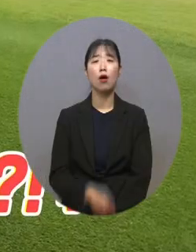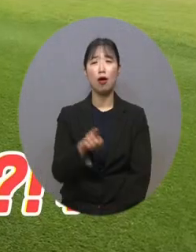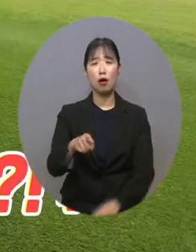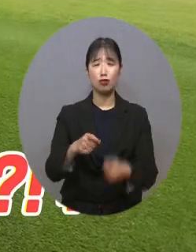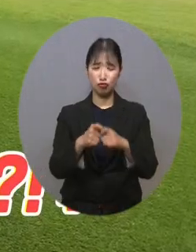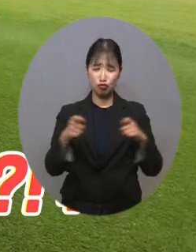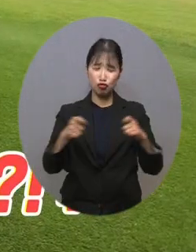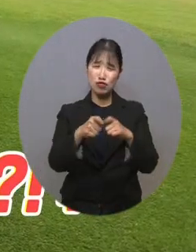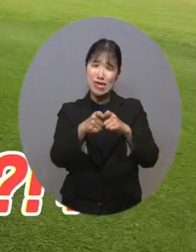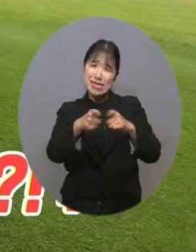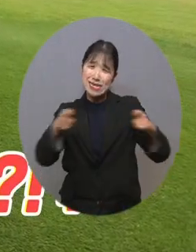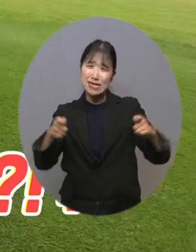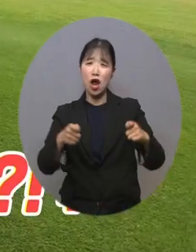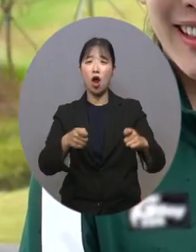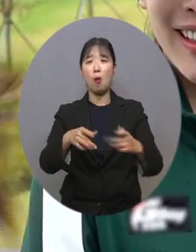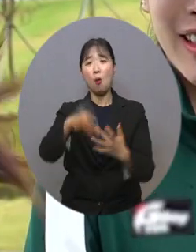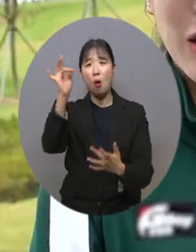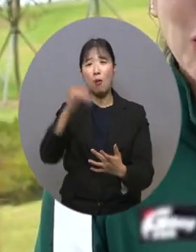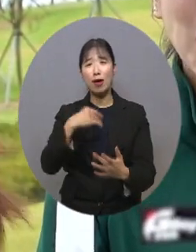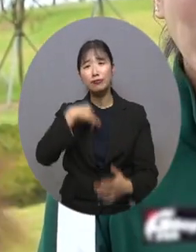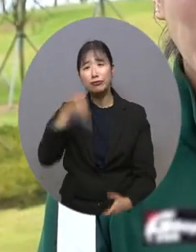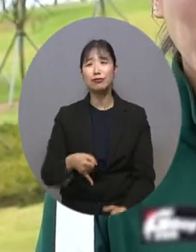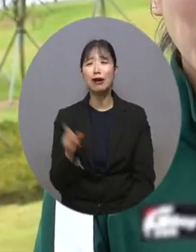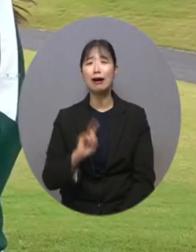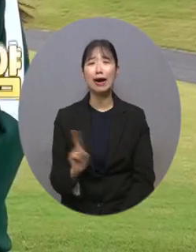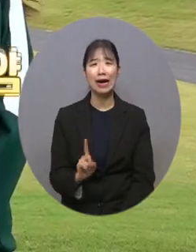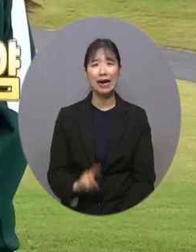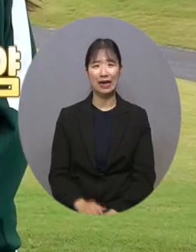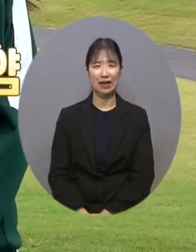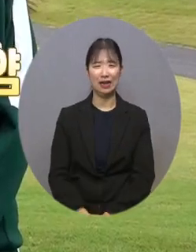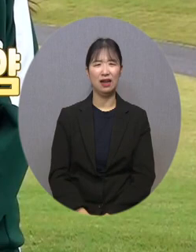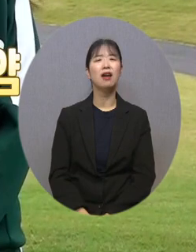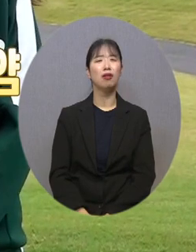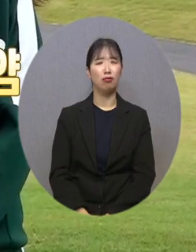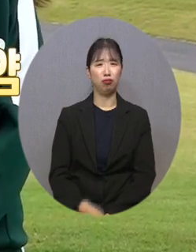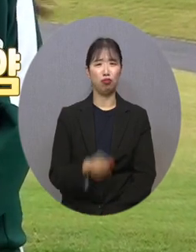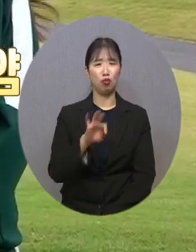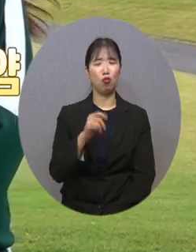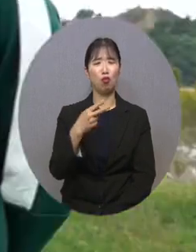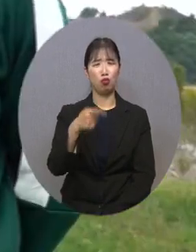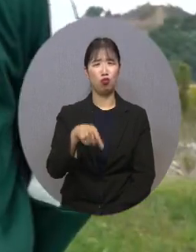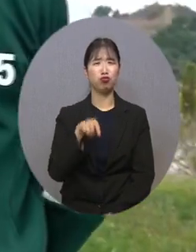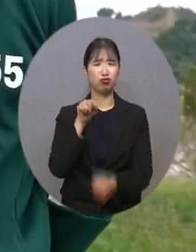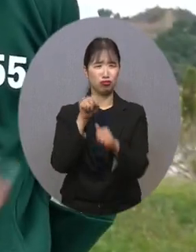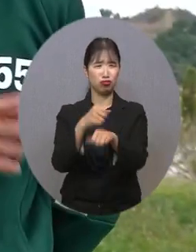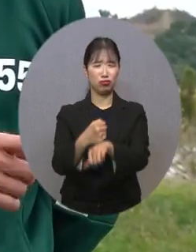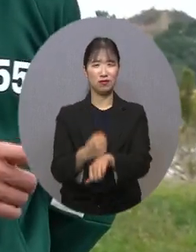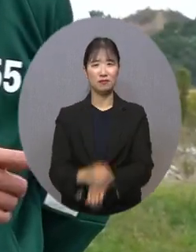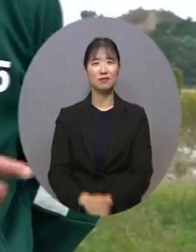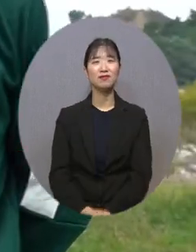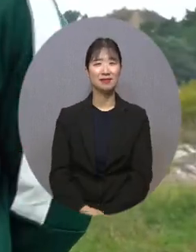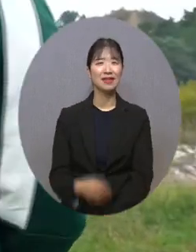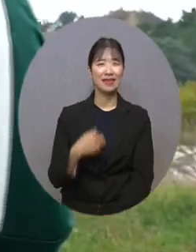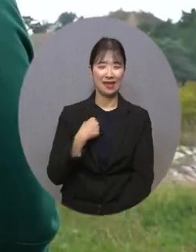뭡니까 도대체? 이게 뭡니까? 그 심지어 언니 온도 시켰는데 내 말이